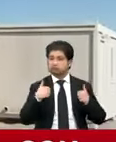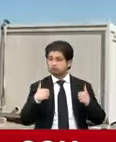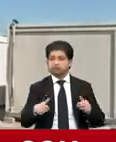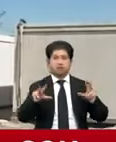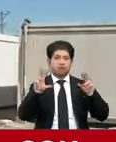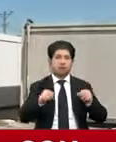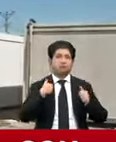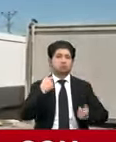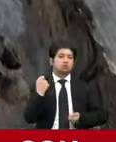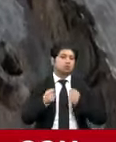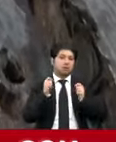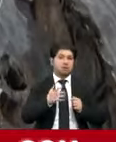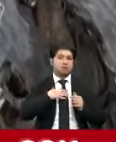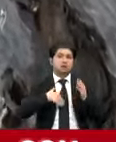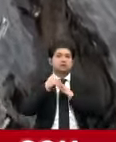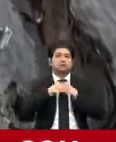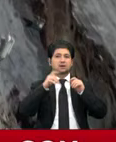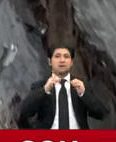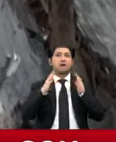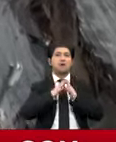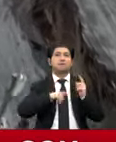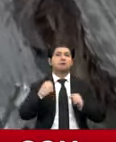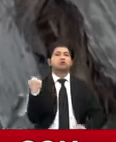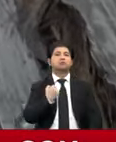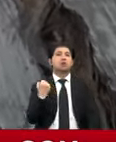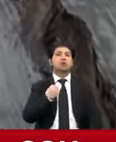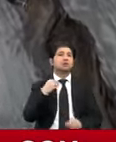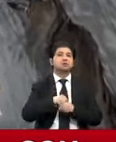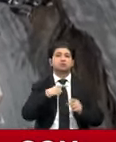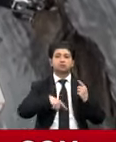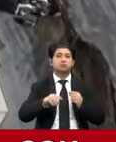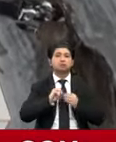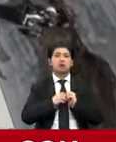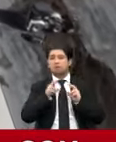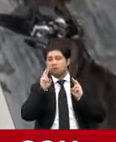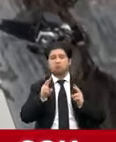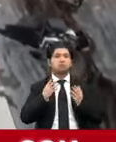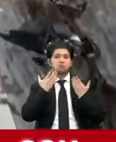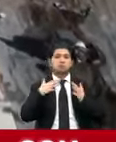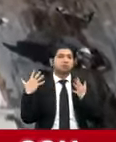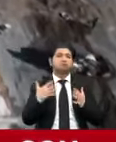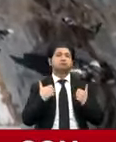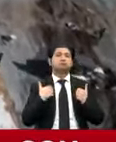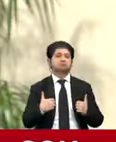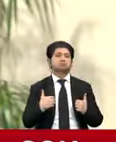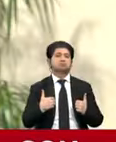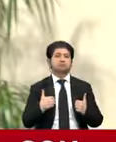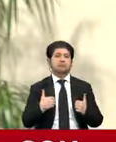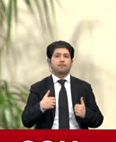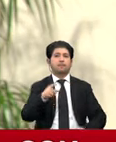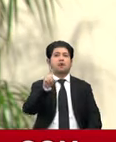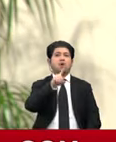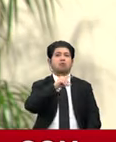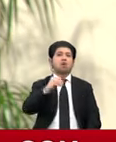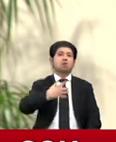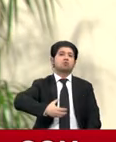şekilde giderilmeye çalışılıyor. İnşa edilecek konutların çimento arzındaysa herhangi bir sorun görünmüyor. 10 milyon